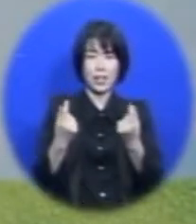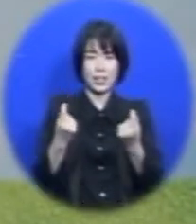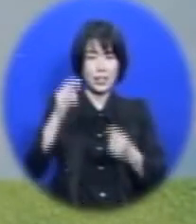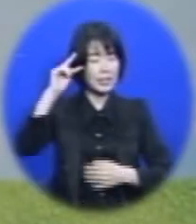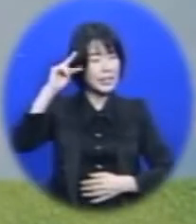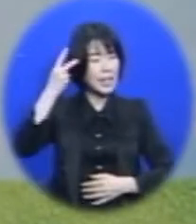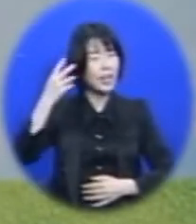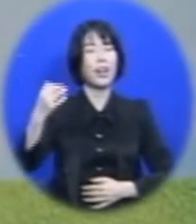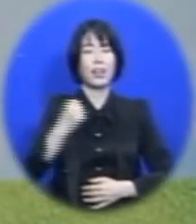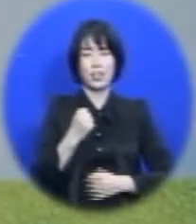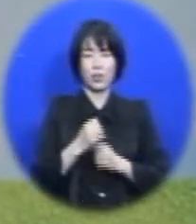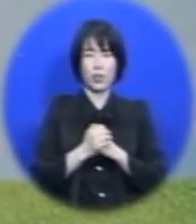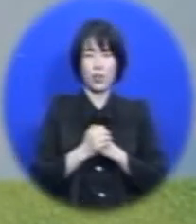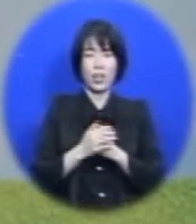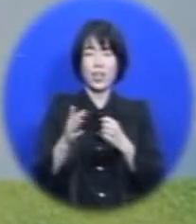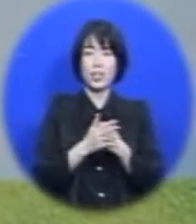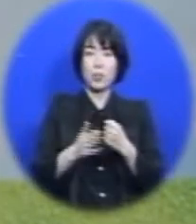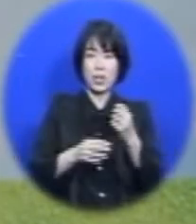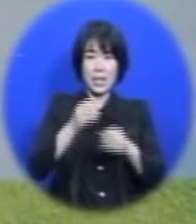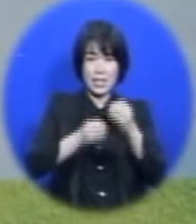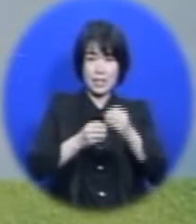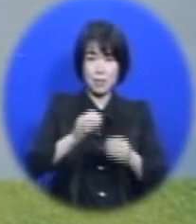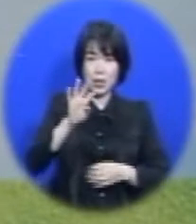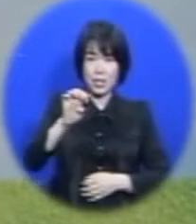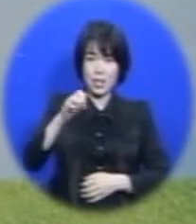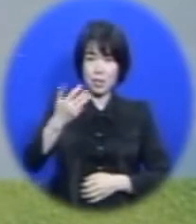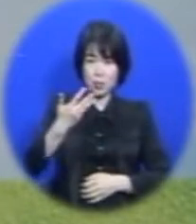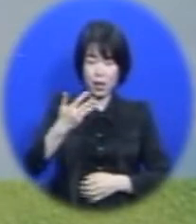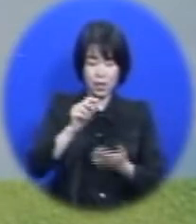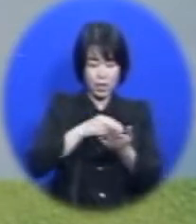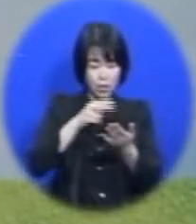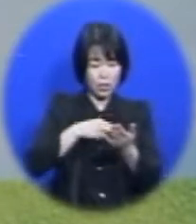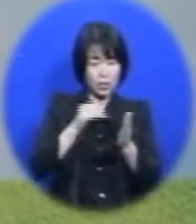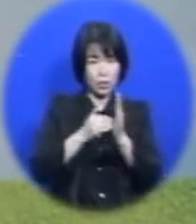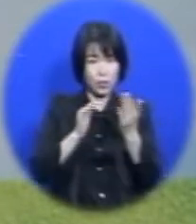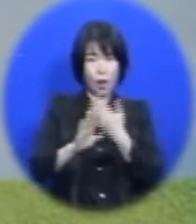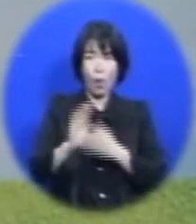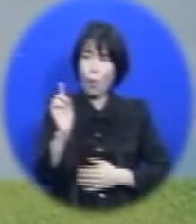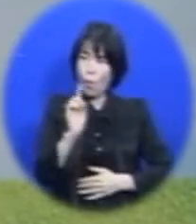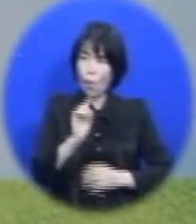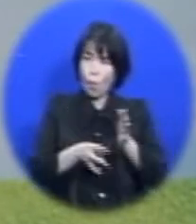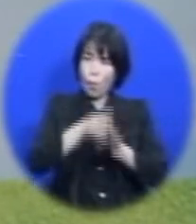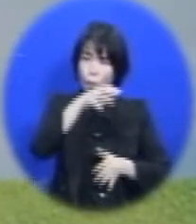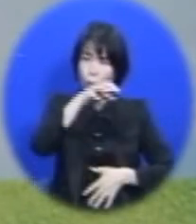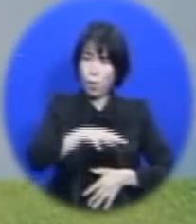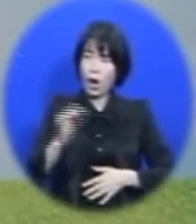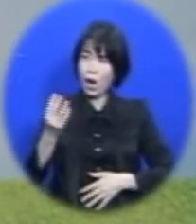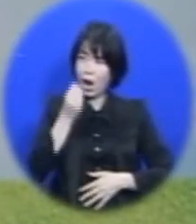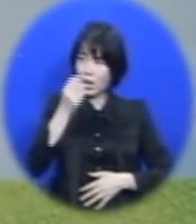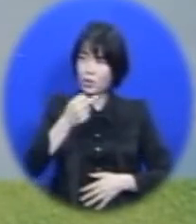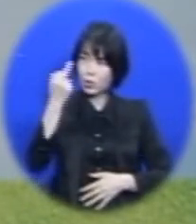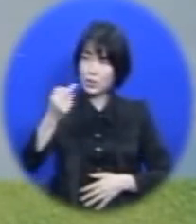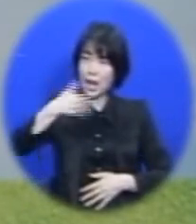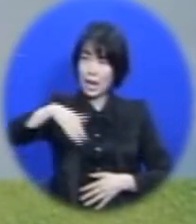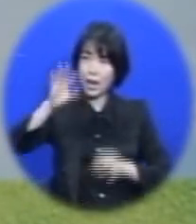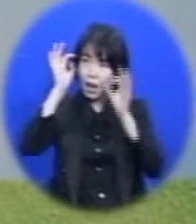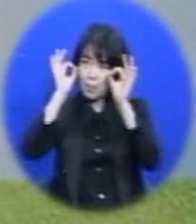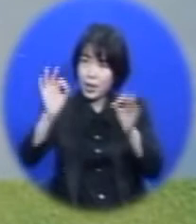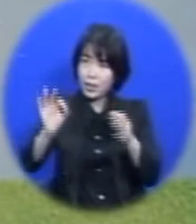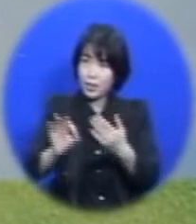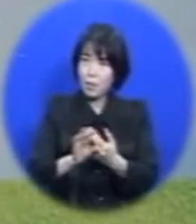됩니다. 그래서 시편 48편 읽고 도대체 이 예루살렘 성과 시온산이 어떤 곳이야라고 가봤다면 아마